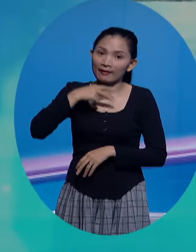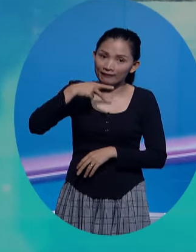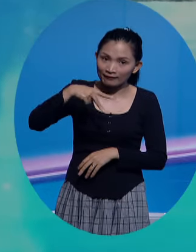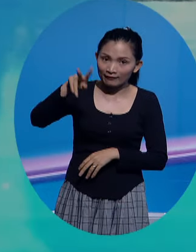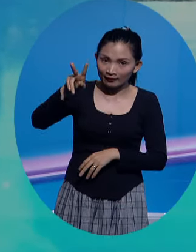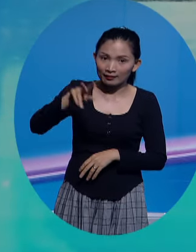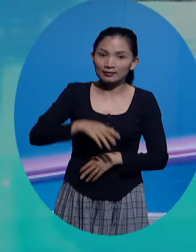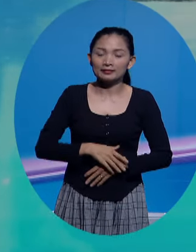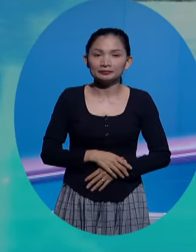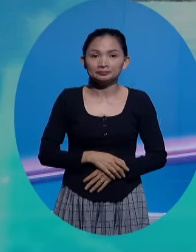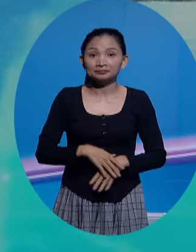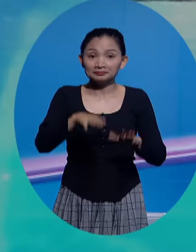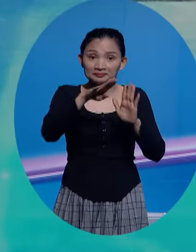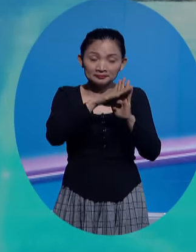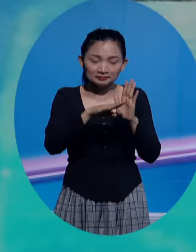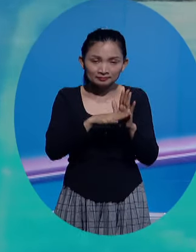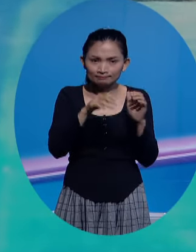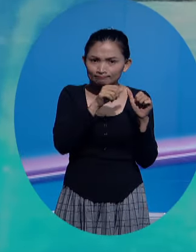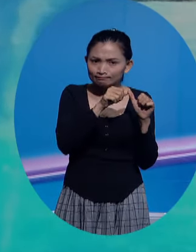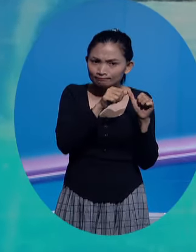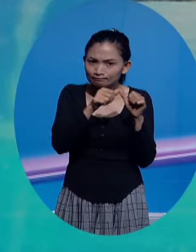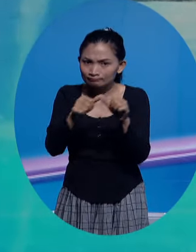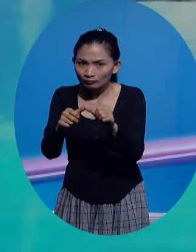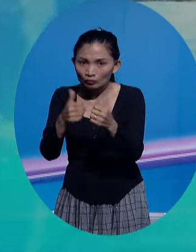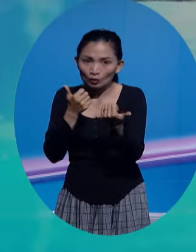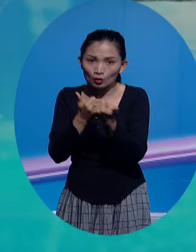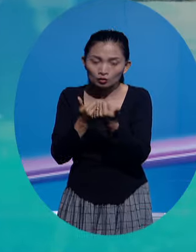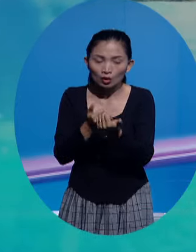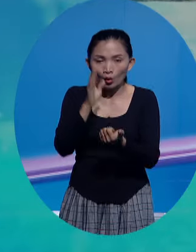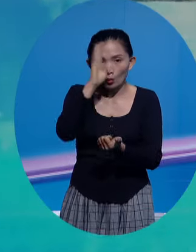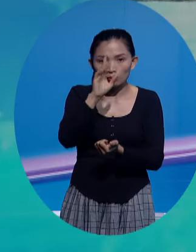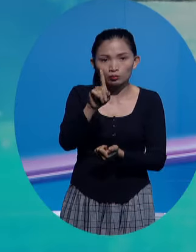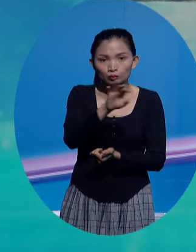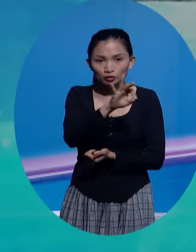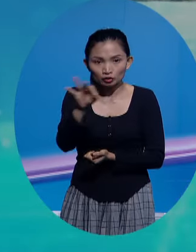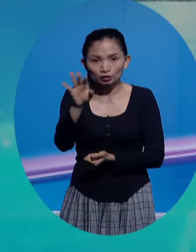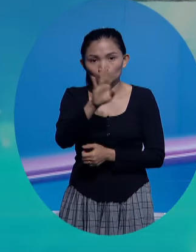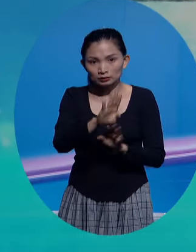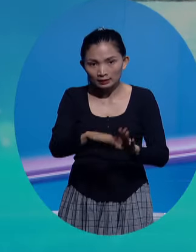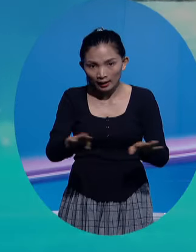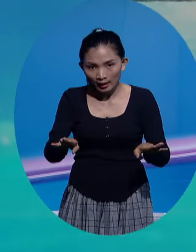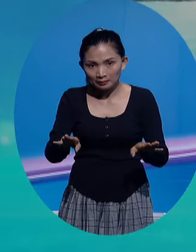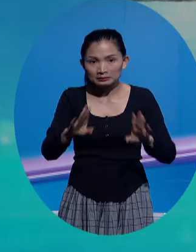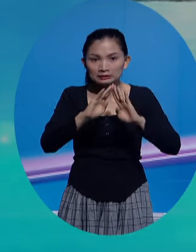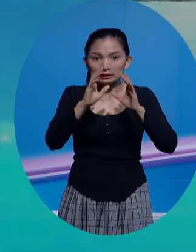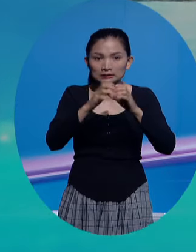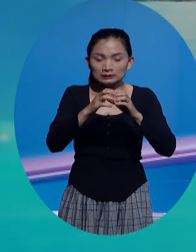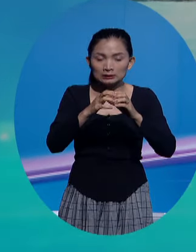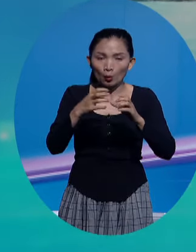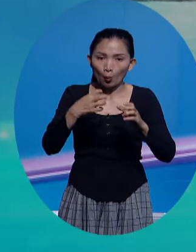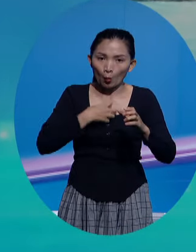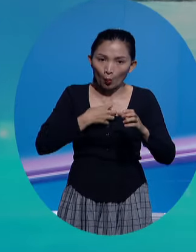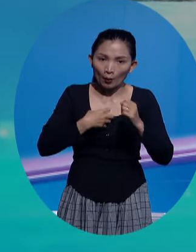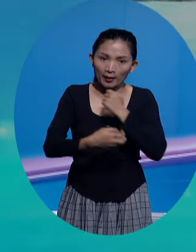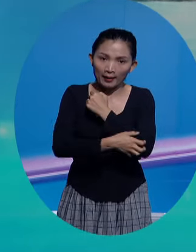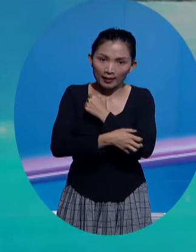được sứ mệnh xuyên suốt, tiếp cận và hỗ trợ gần 1 triệu trẻ em học sinh có hoàn cảnh khó khăn tiếp bước đến trường với giá trị quà tặng 44 tỷ